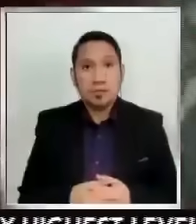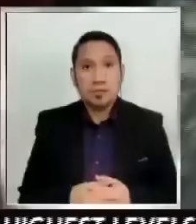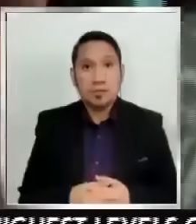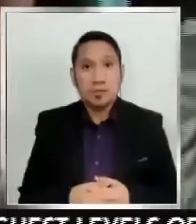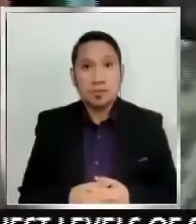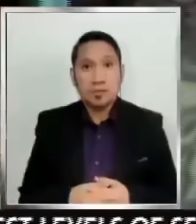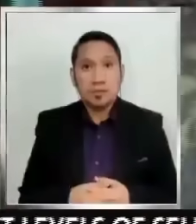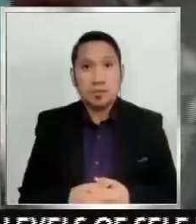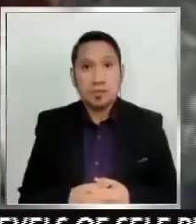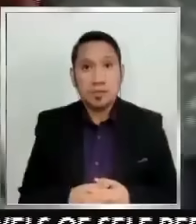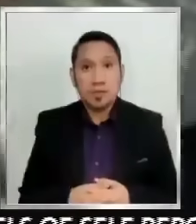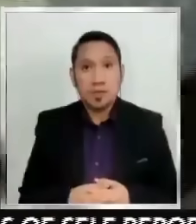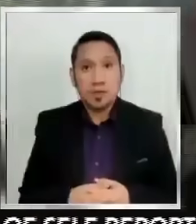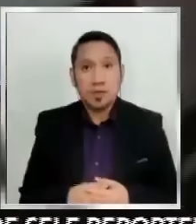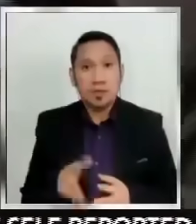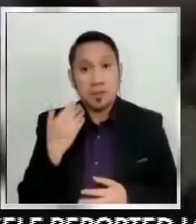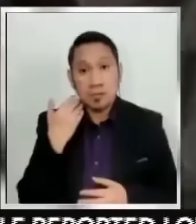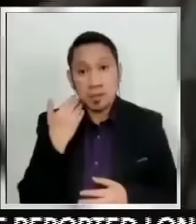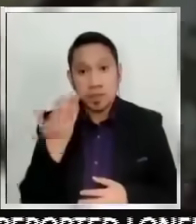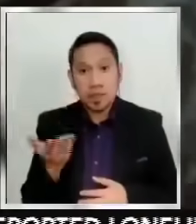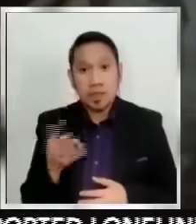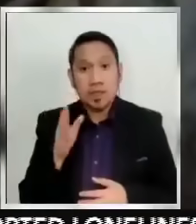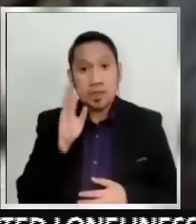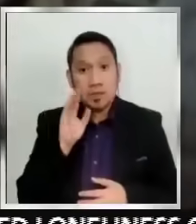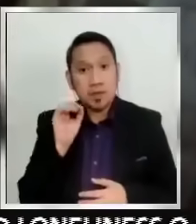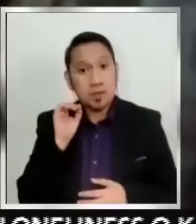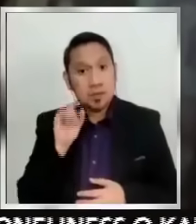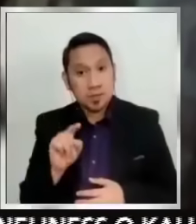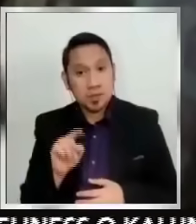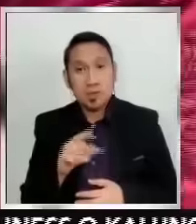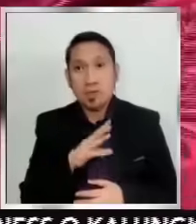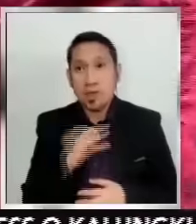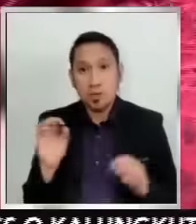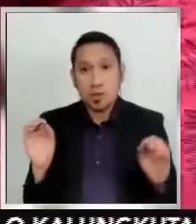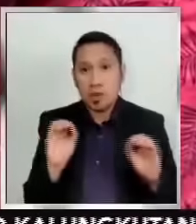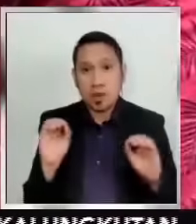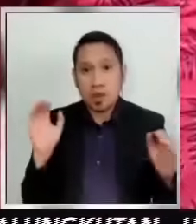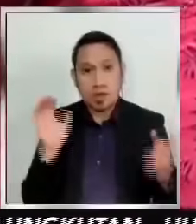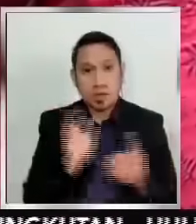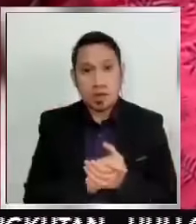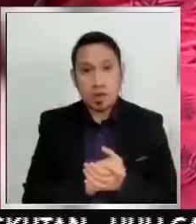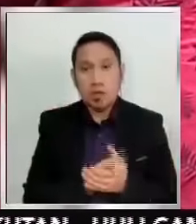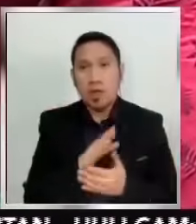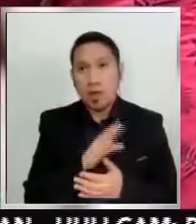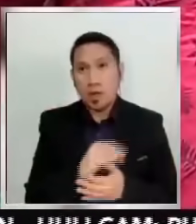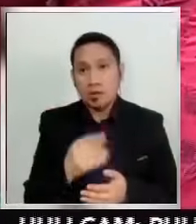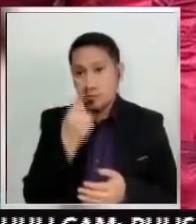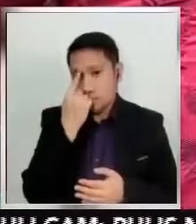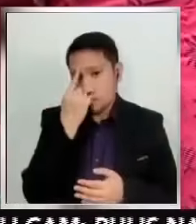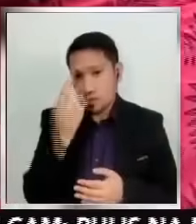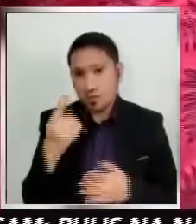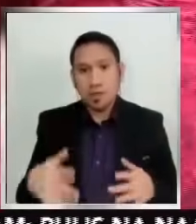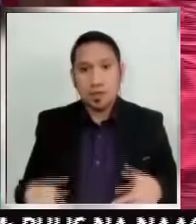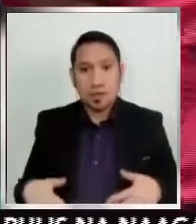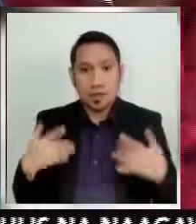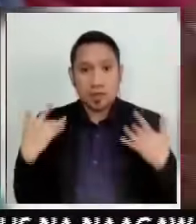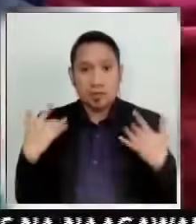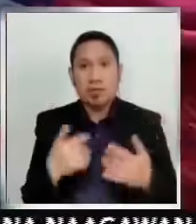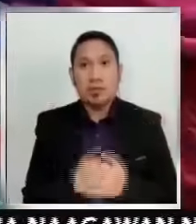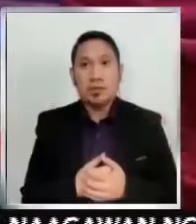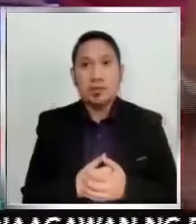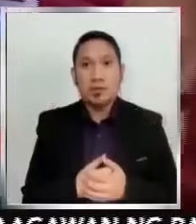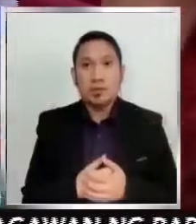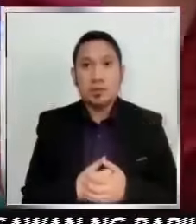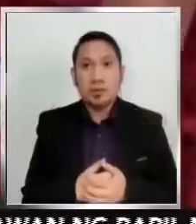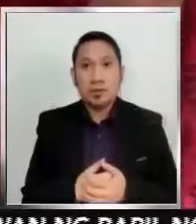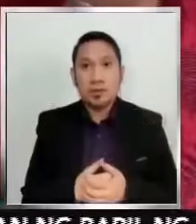Patay na ang mga kapatid at hindi naman na siya nakapag-asawa, kaya solo-solo na sa buhay. Ang madalas na lang daw